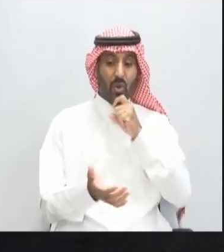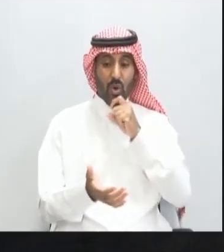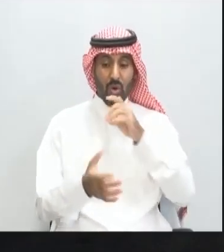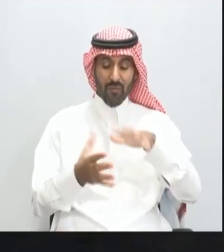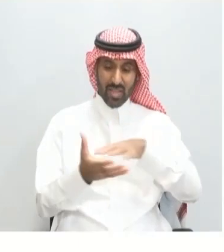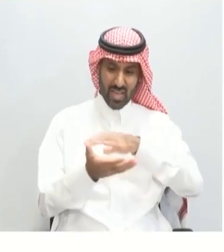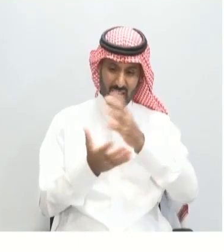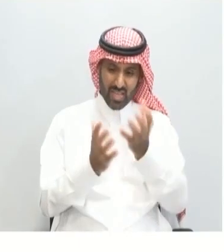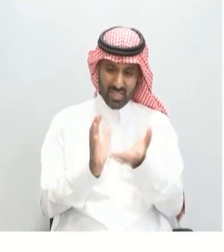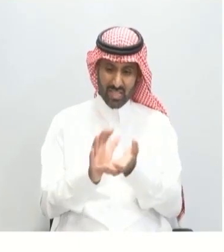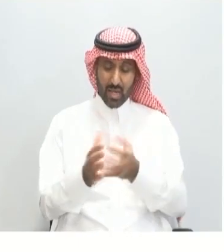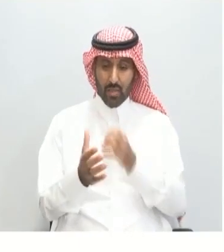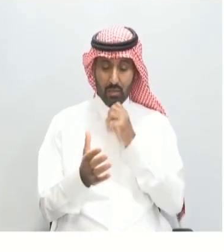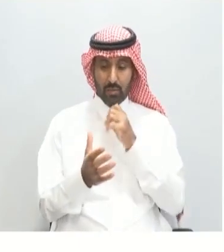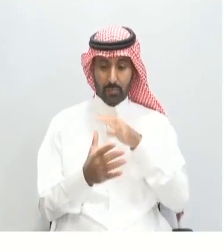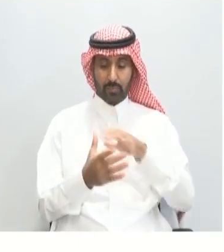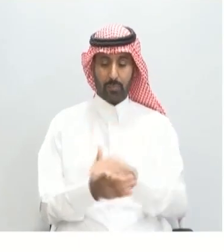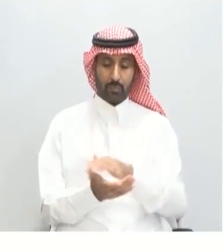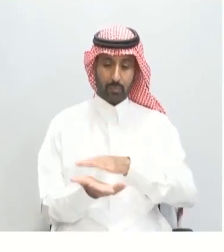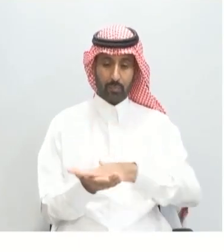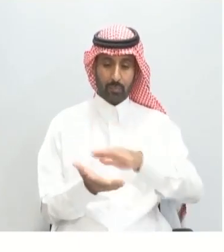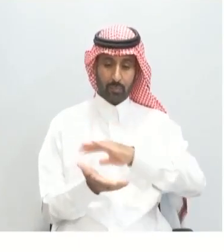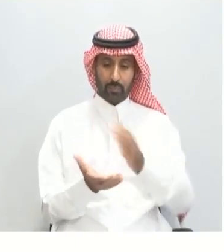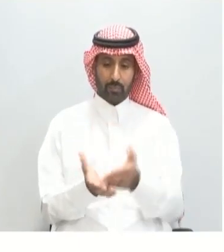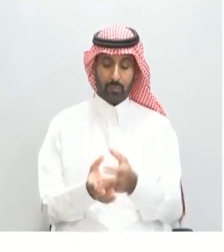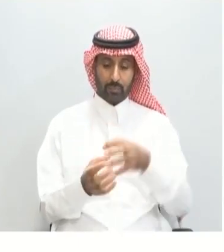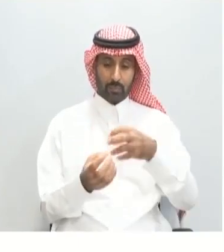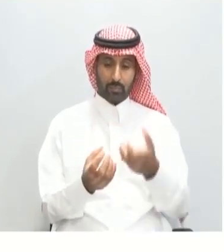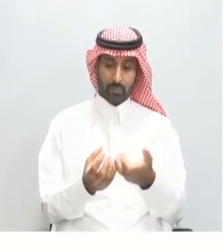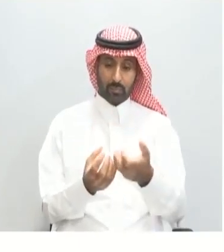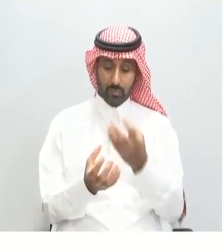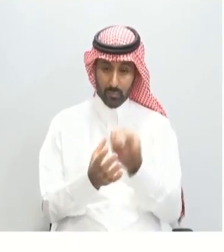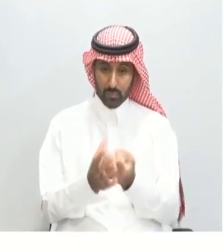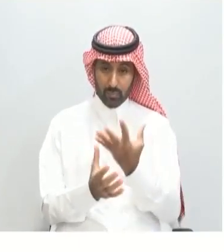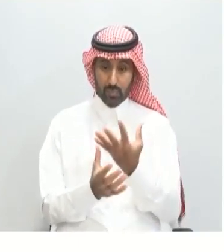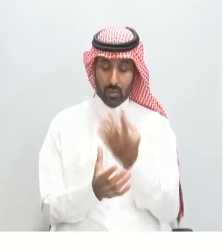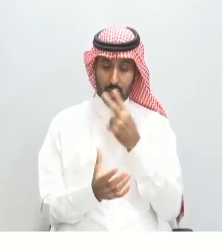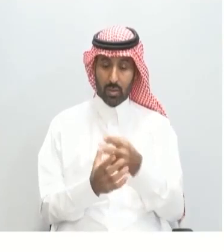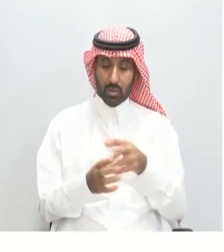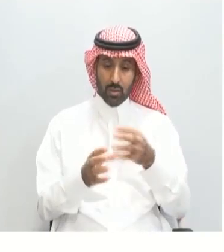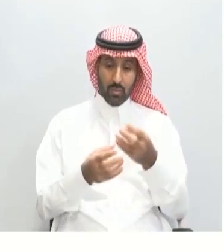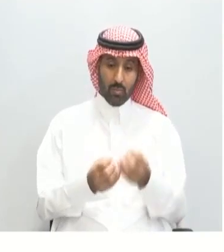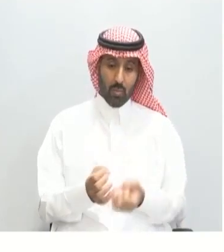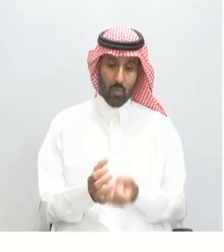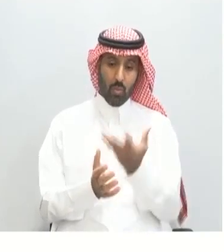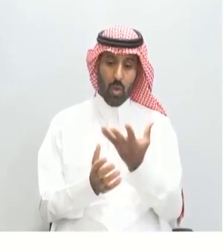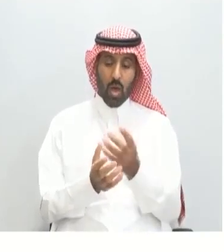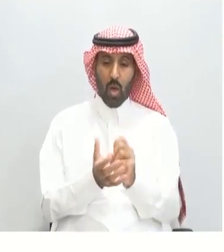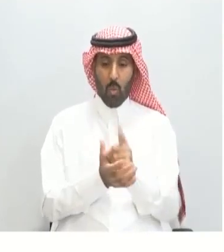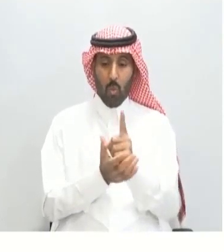القشره الارضيه من خلالها تستطيع المواد المنصهره